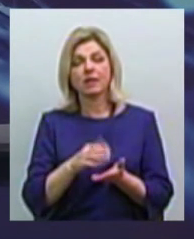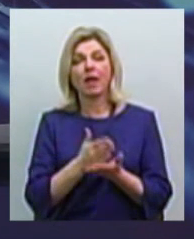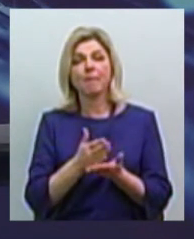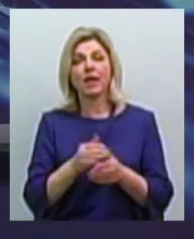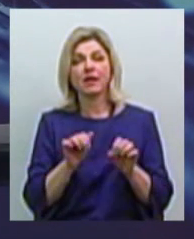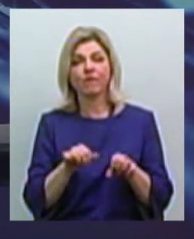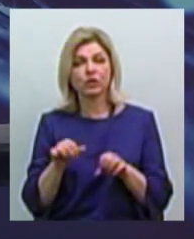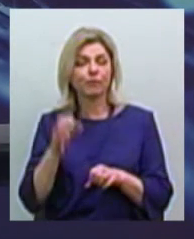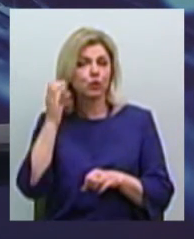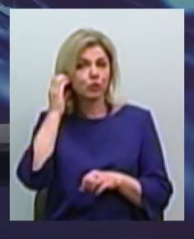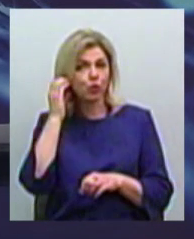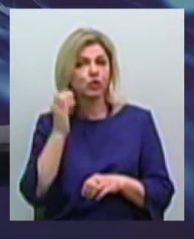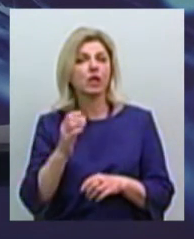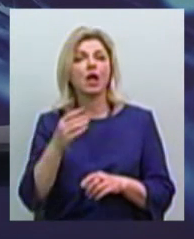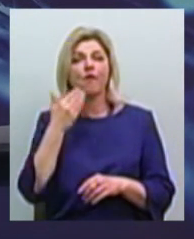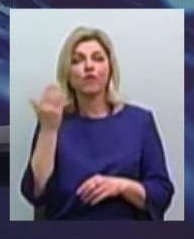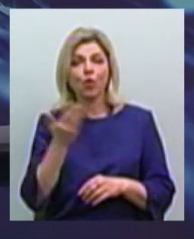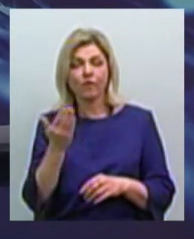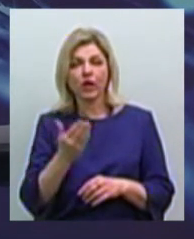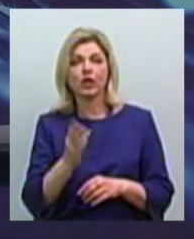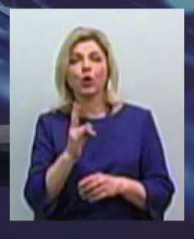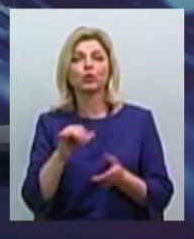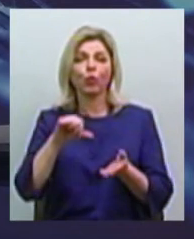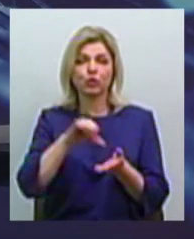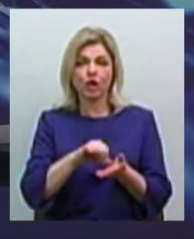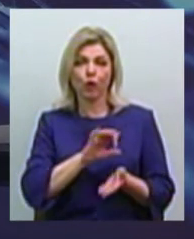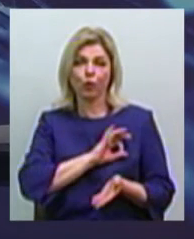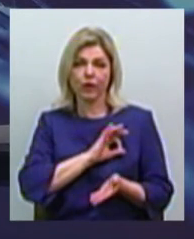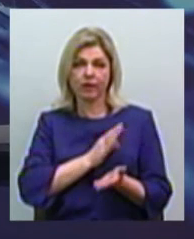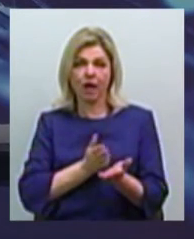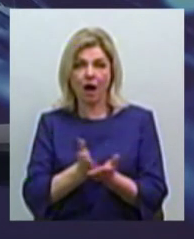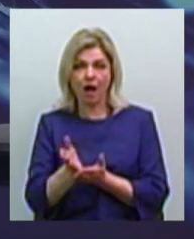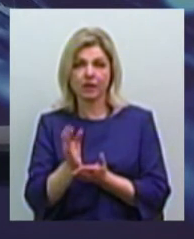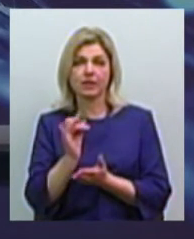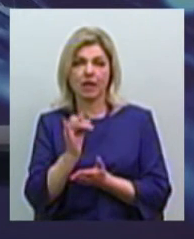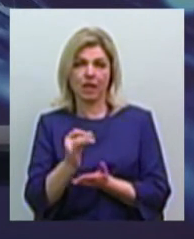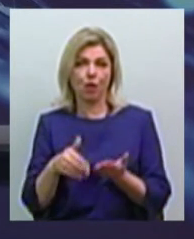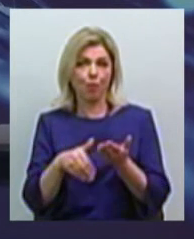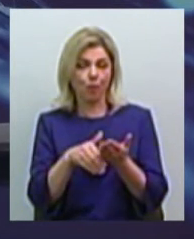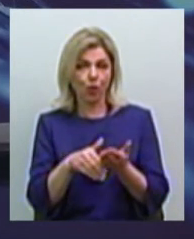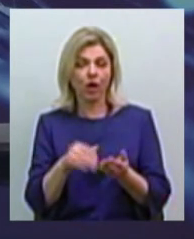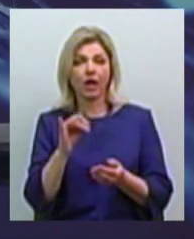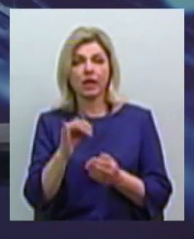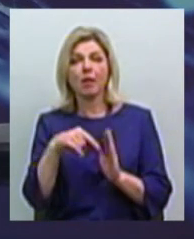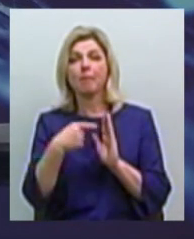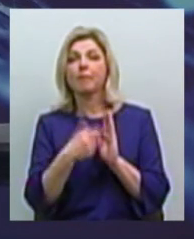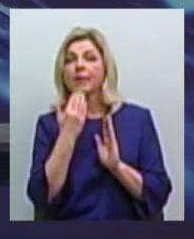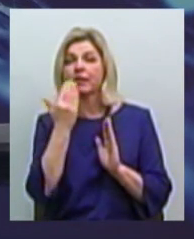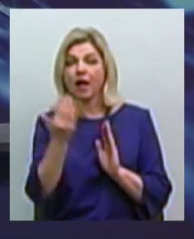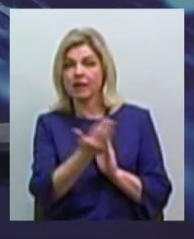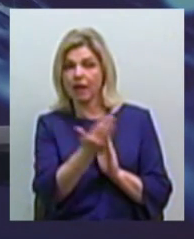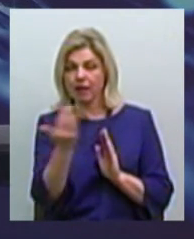прослухати виступи спікерів, дотичних до юридичної галузі та правової допомоги, а також поставити їм